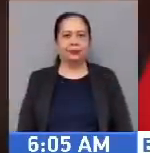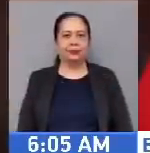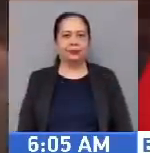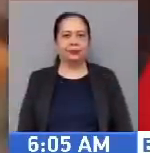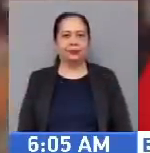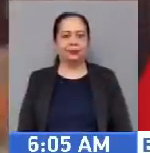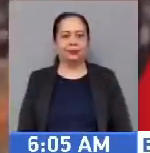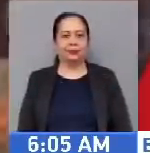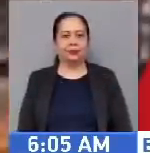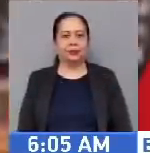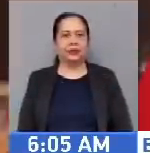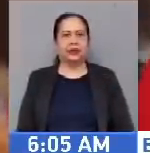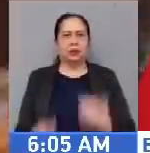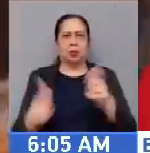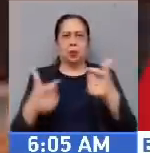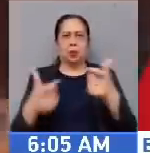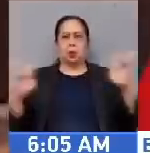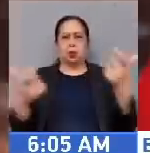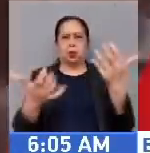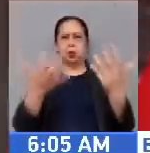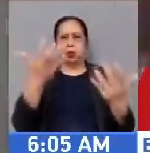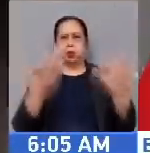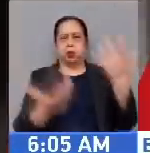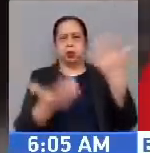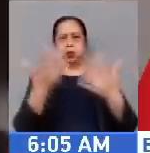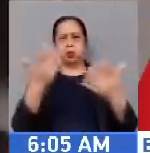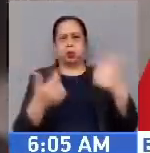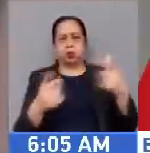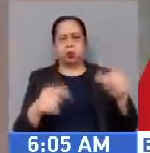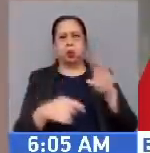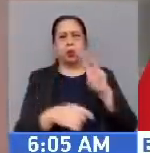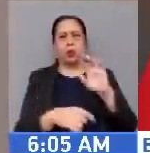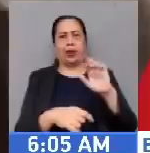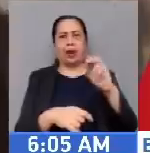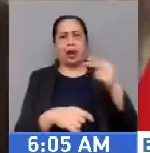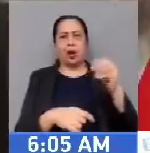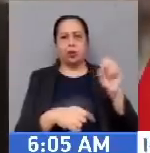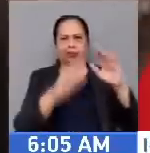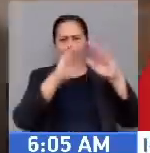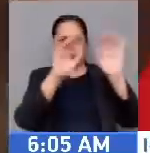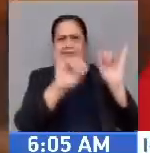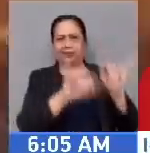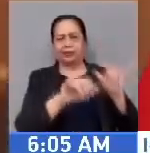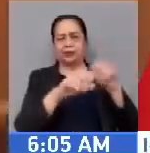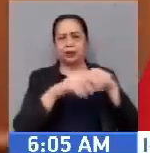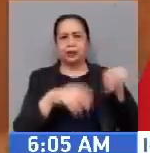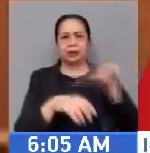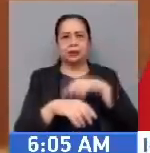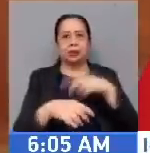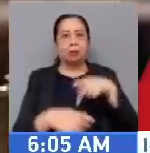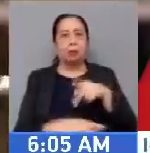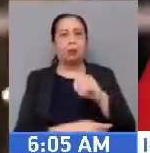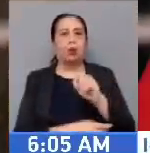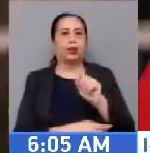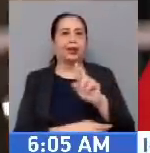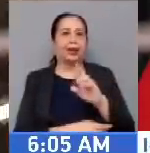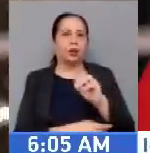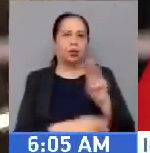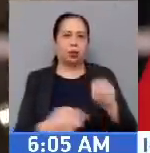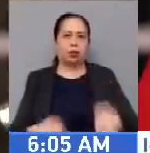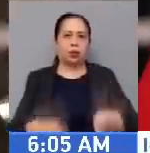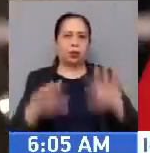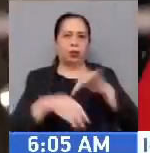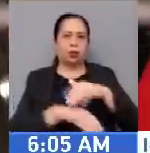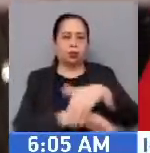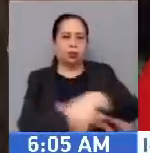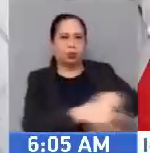Ganito na kalaki ang apoy na lumalamon sa warehouse na ito ng abutan ng mga bumbero sa Barangay Potrero, Malabon pasado hating gabi. Nakalabas